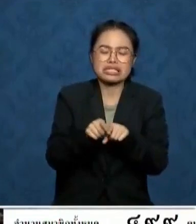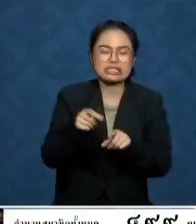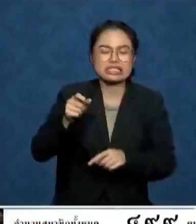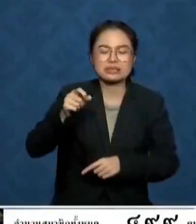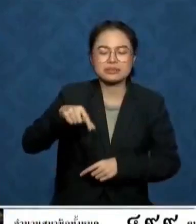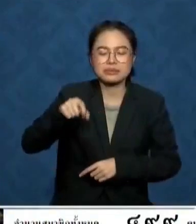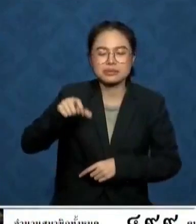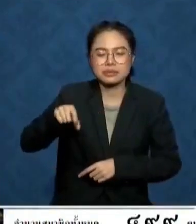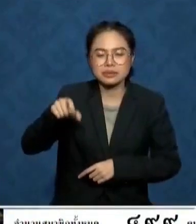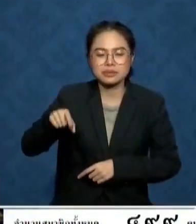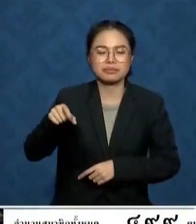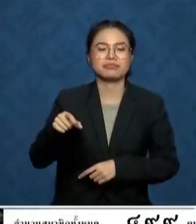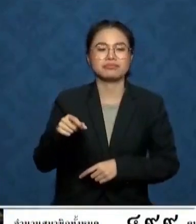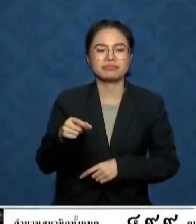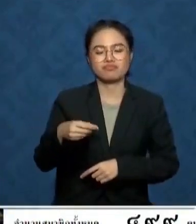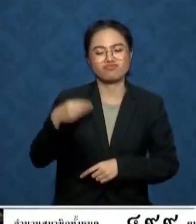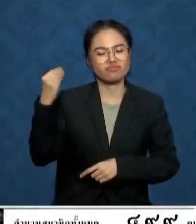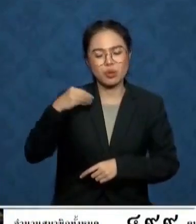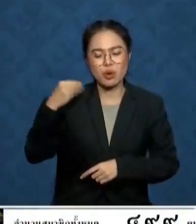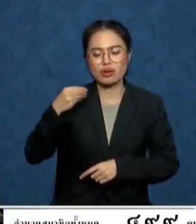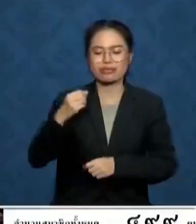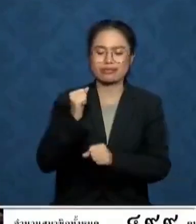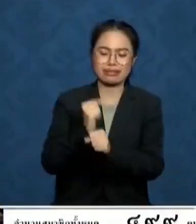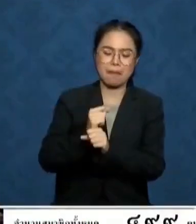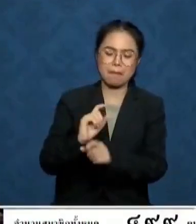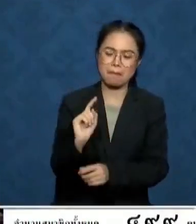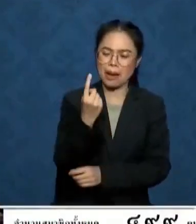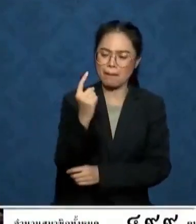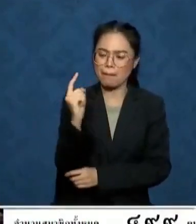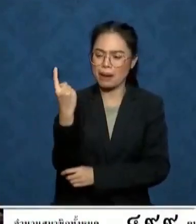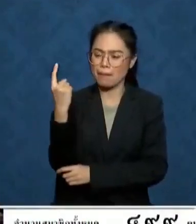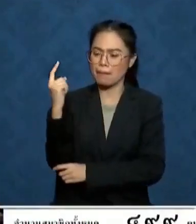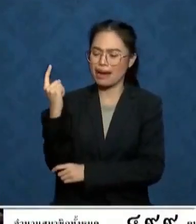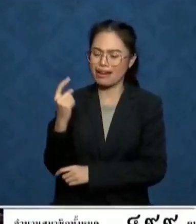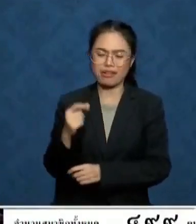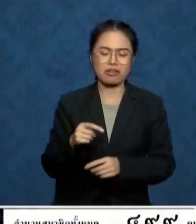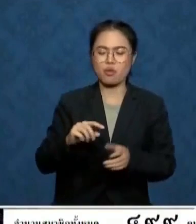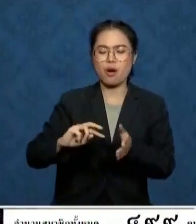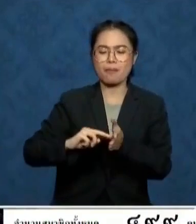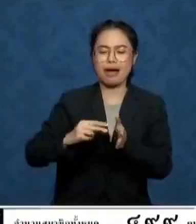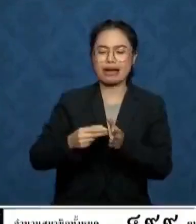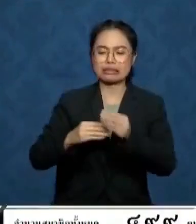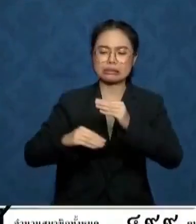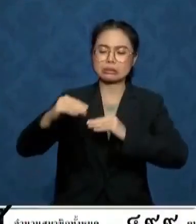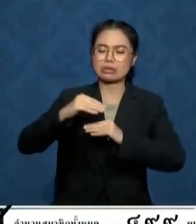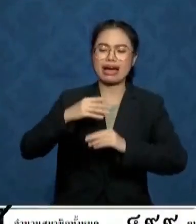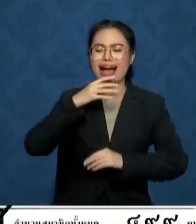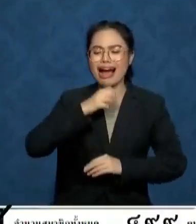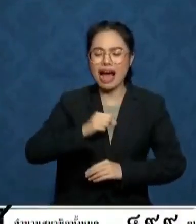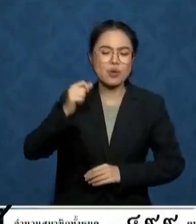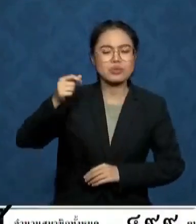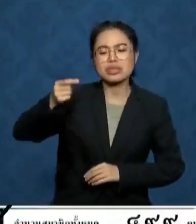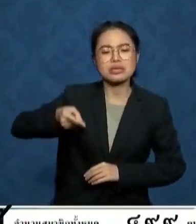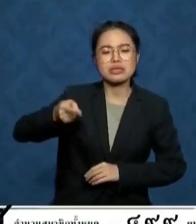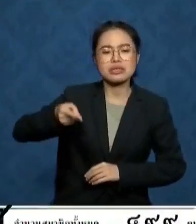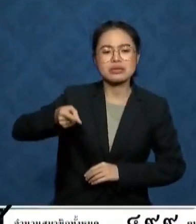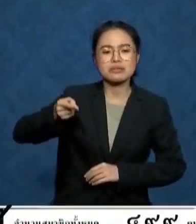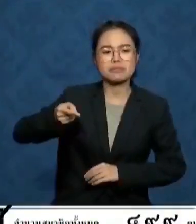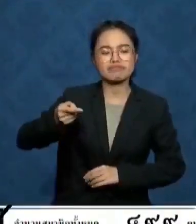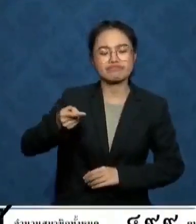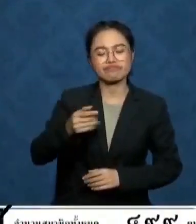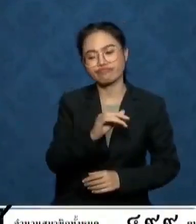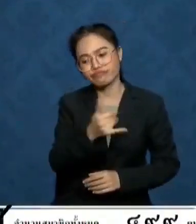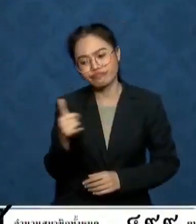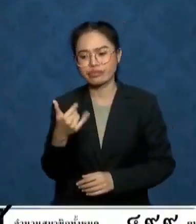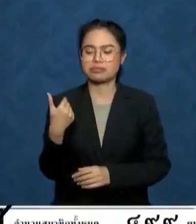ซ้ำแลซ้ำอีกเป็นเห่าเก่าในขวใหม่บ้านก็ยัดโครงการ